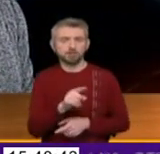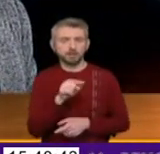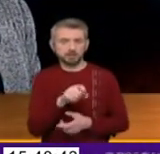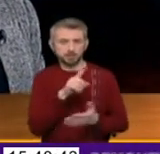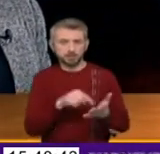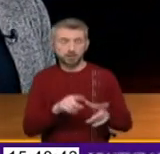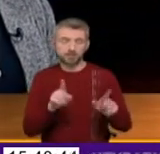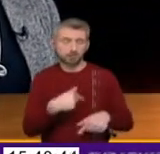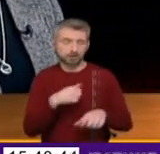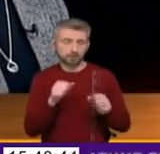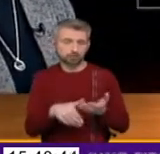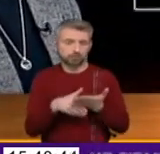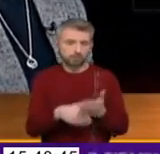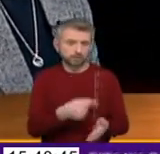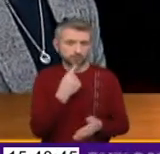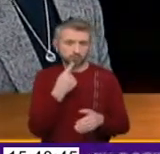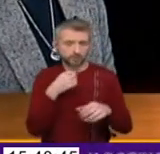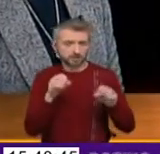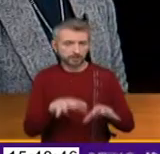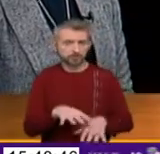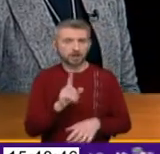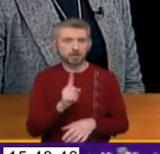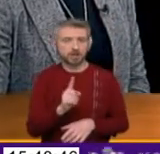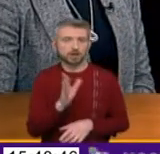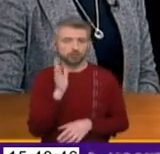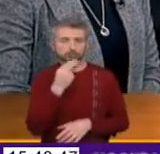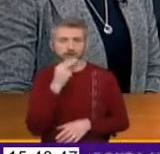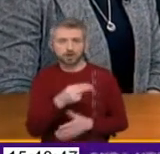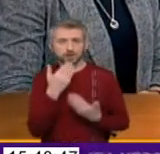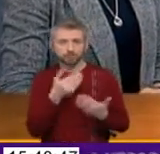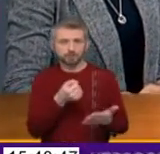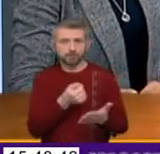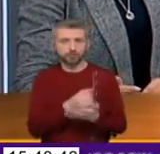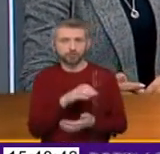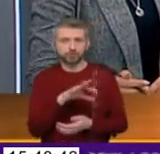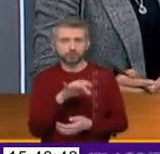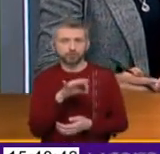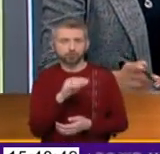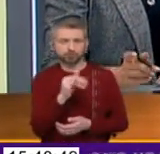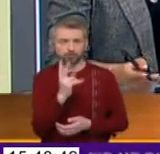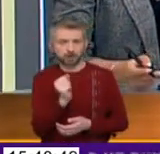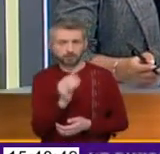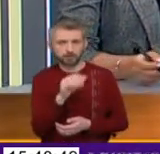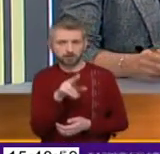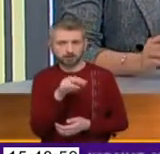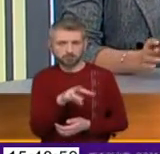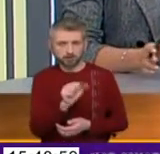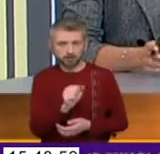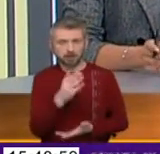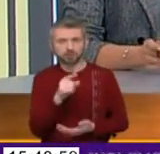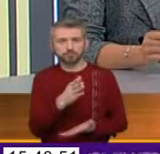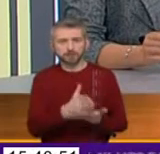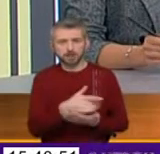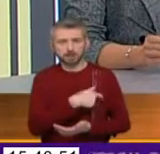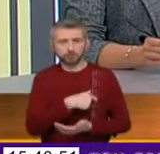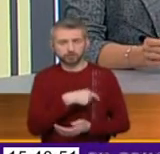також можу я допомогти, спробувати вирішити. Але було б краще звернутися до Сторожука Вадима, який є депутатом, якщо не